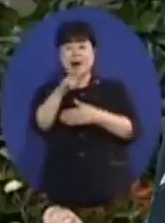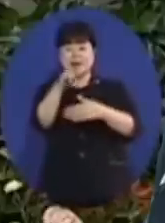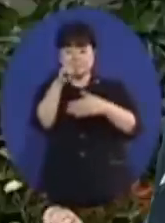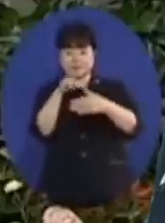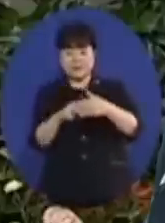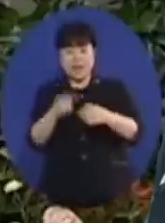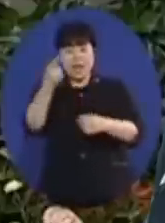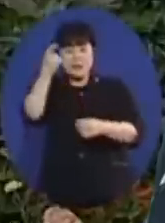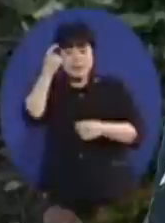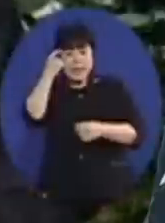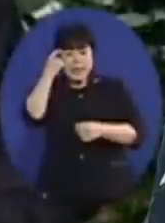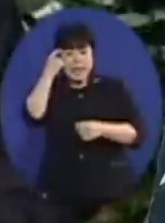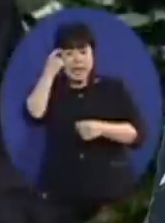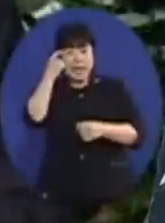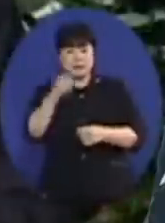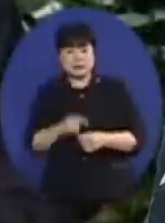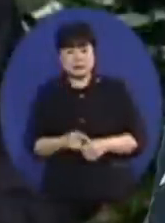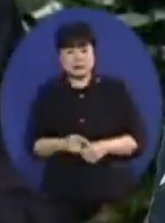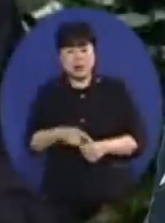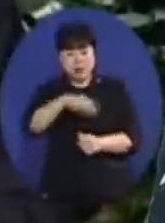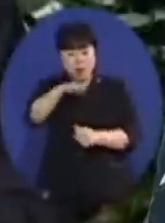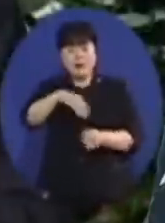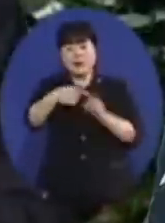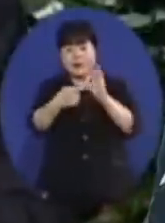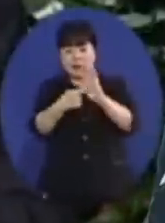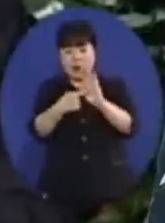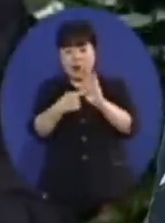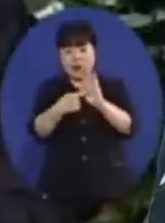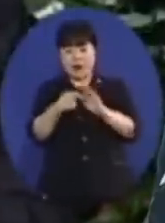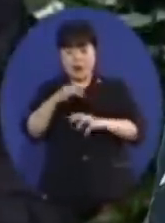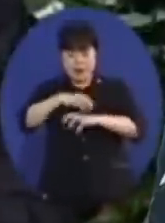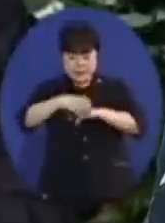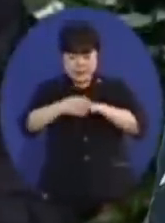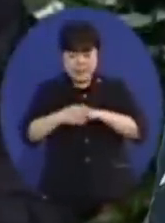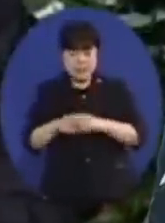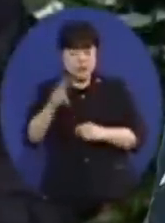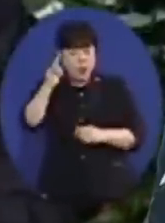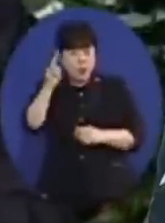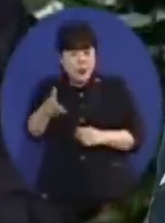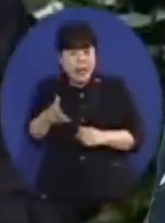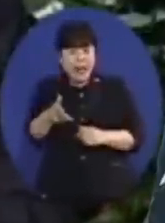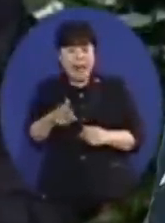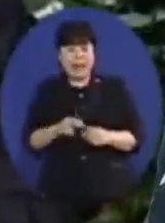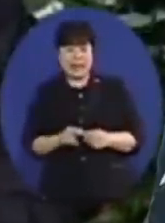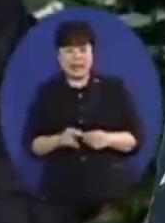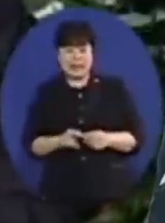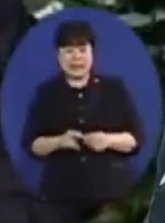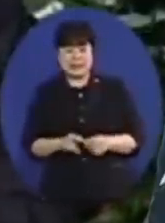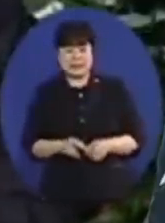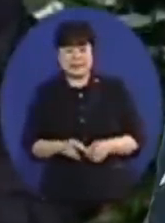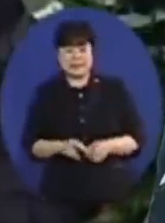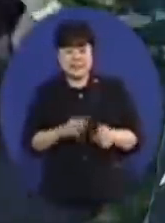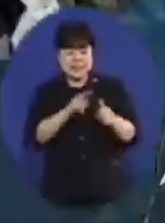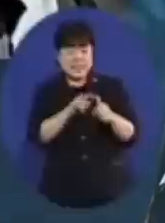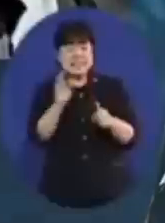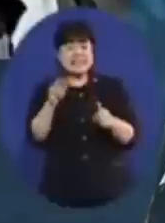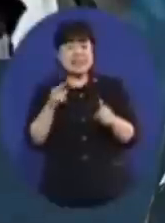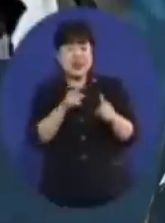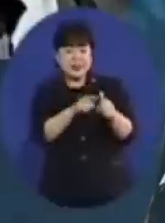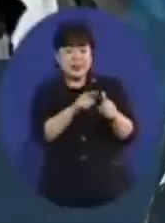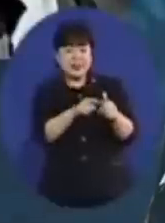마음에 생각이 환경에 나타났습니다 세계적인 호텔 사업가인 홀라드 힐튼은 항상